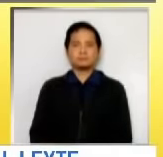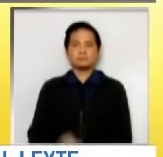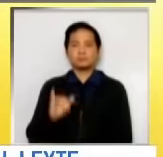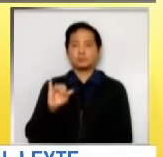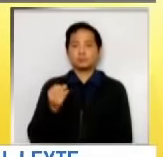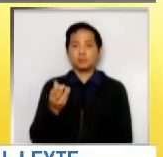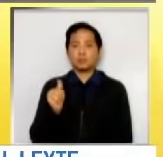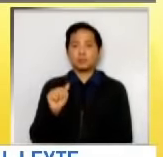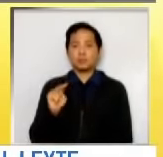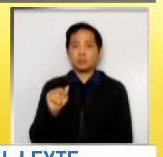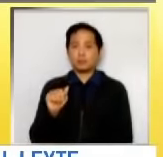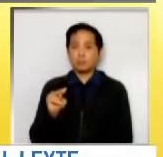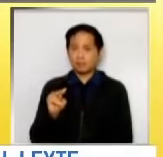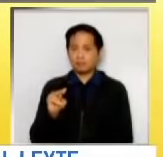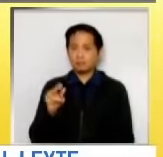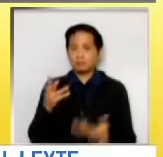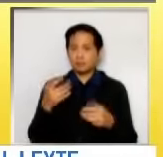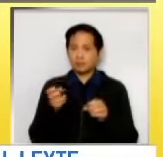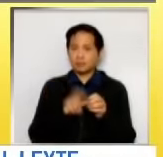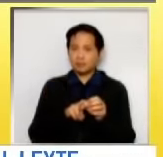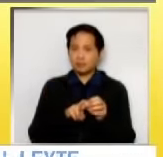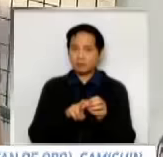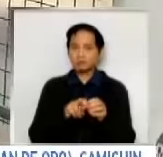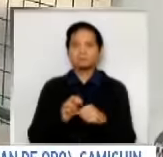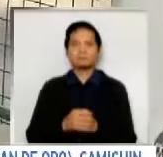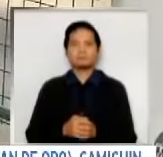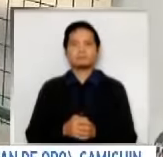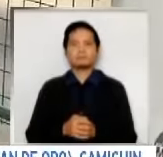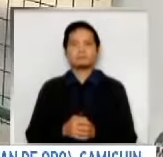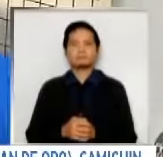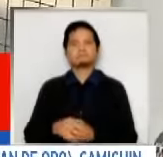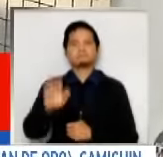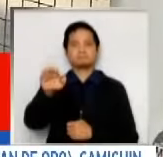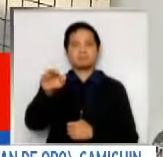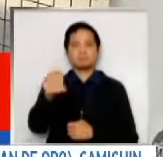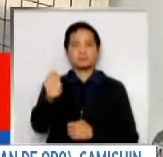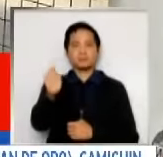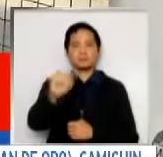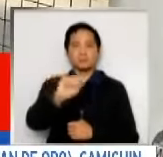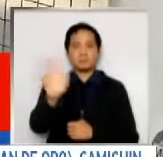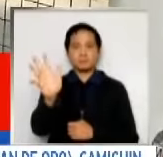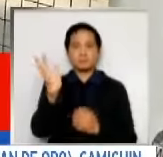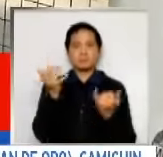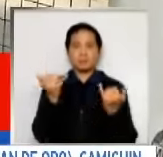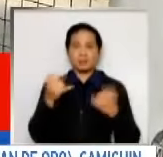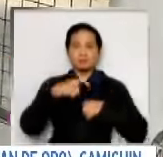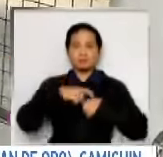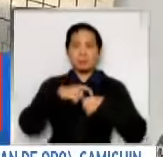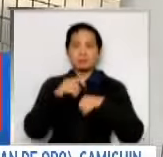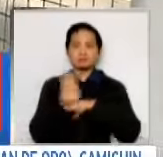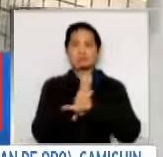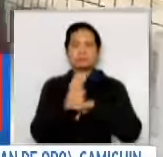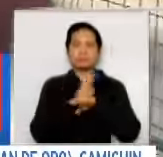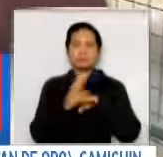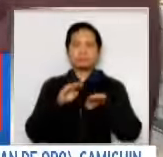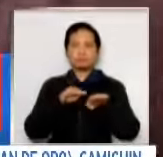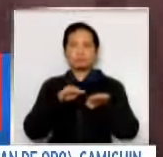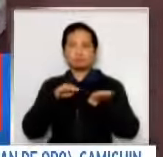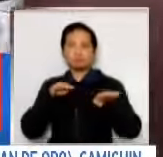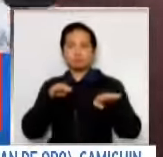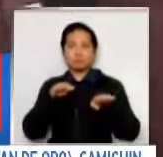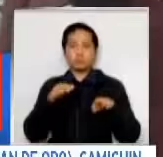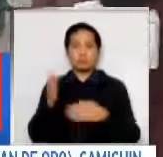pasahero? Maris, magandang umaga. Rush hour na at kung makikita mo sa aking likod ay marami